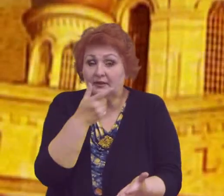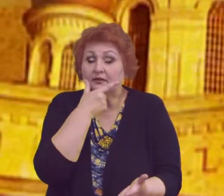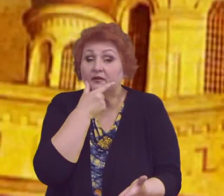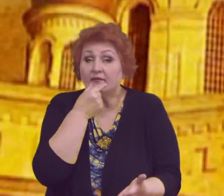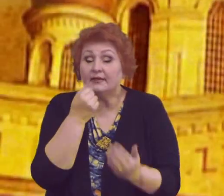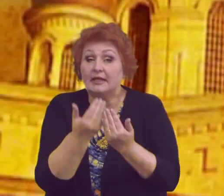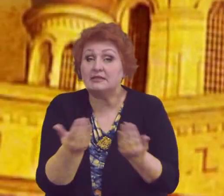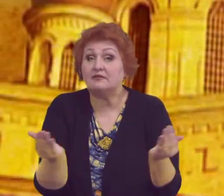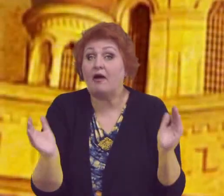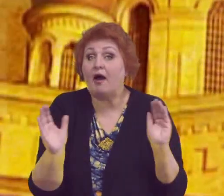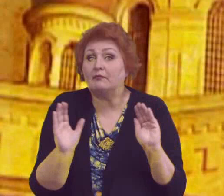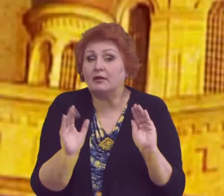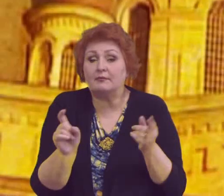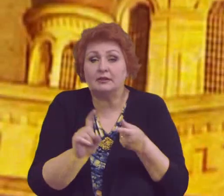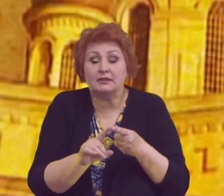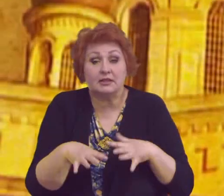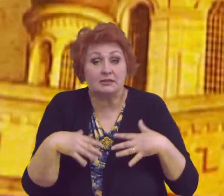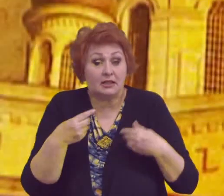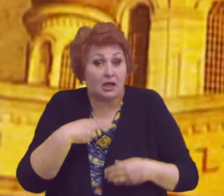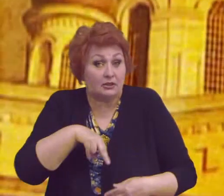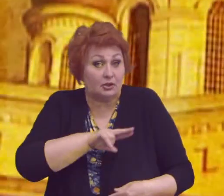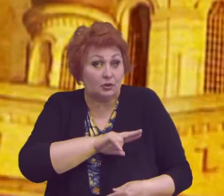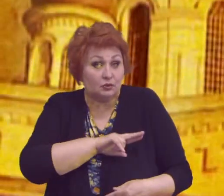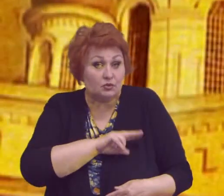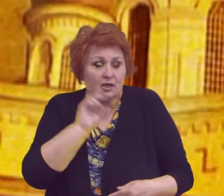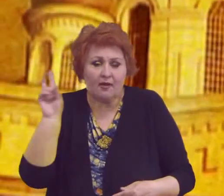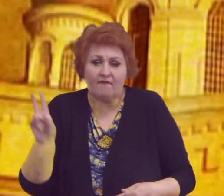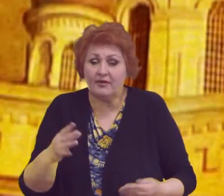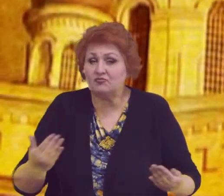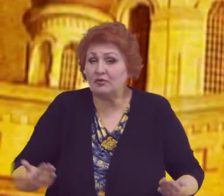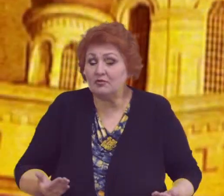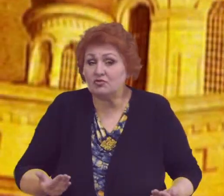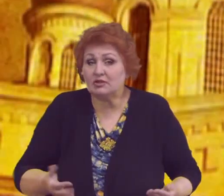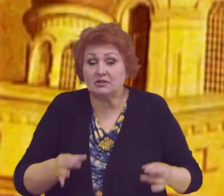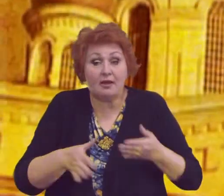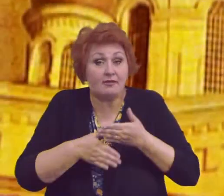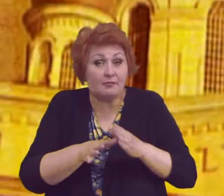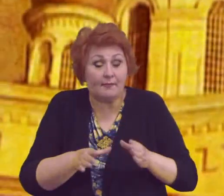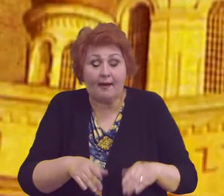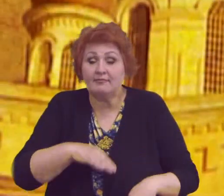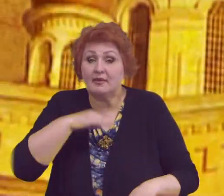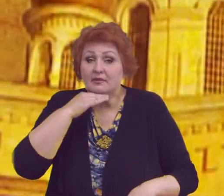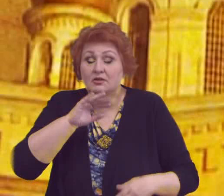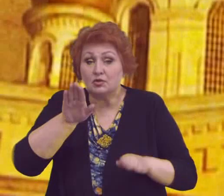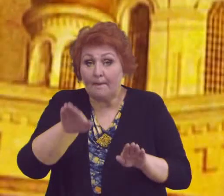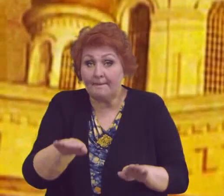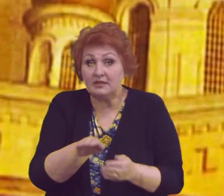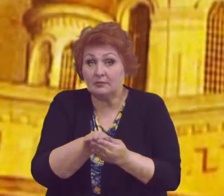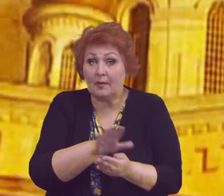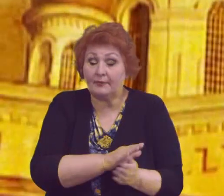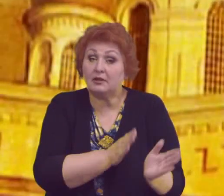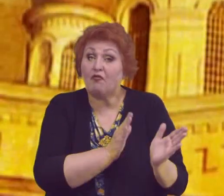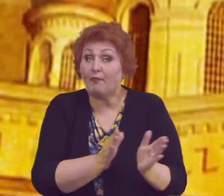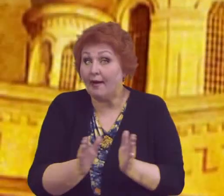красивая оградка, никакого влияния на состояние души покойного в вечной жизни не оказывают. Достаточно, чтобы место погребения было